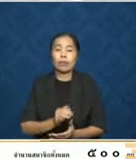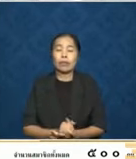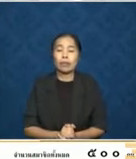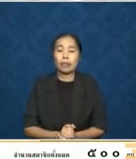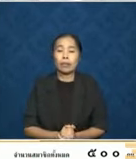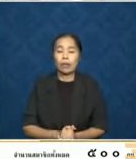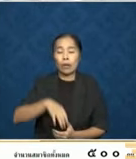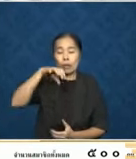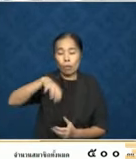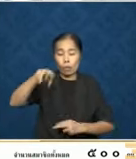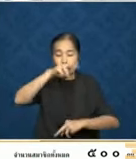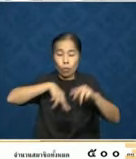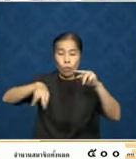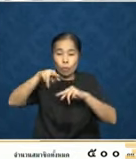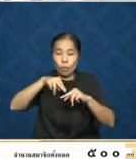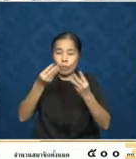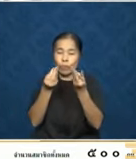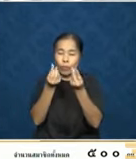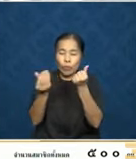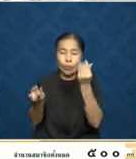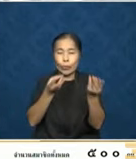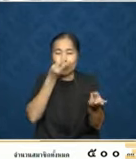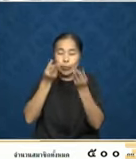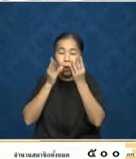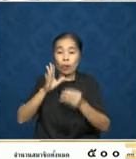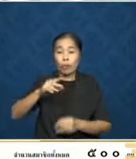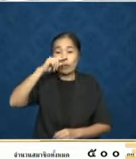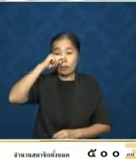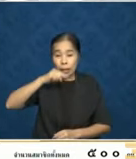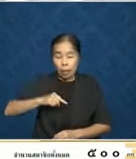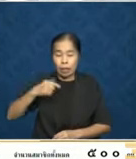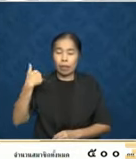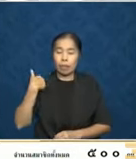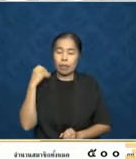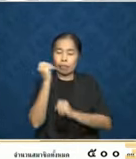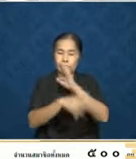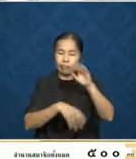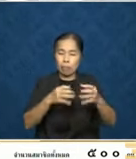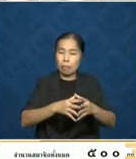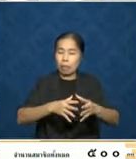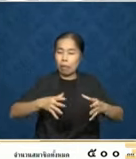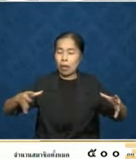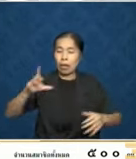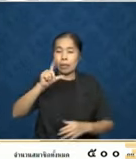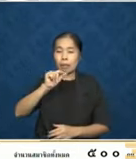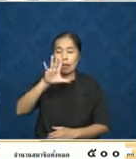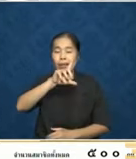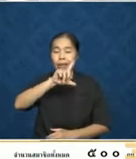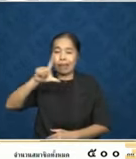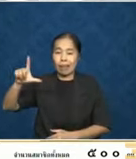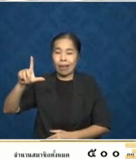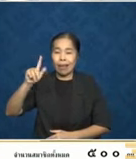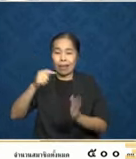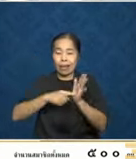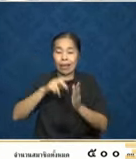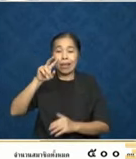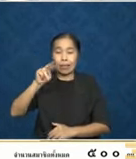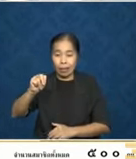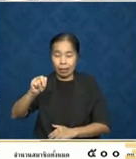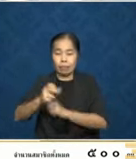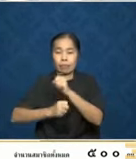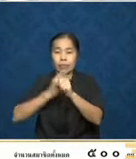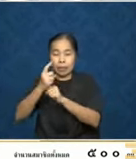ควบคุมมลพิษครับประเทศไทยครับมีปริมาณขยะมูลฝอยมากถึง25ล้านตันต่อปีครับหากเทียบกับจำนวนประช